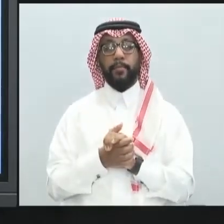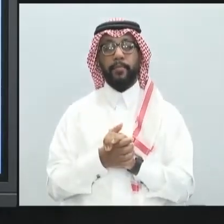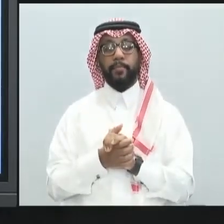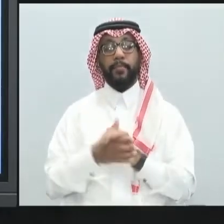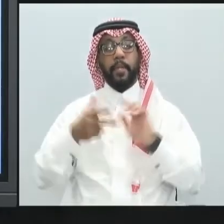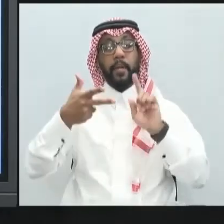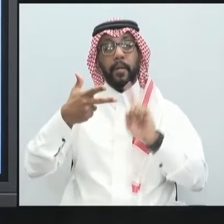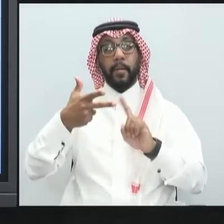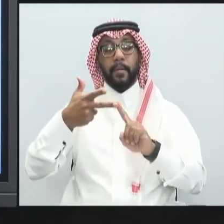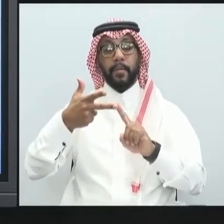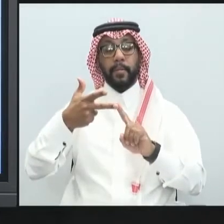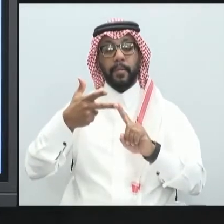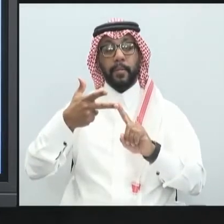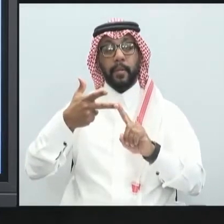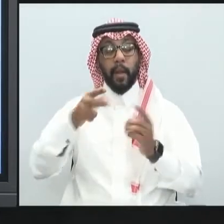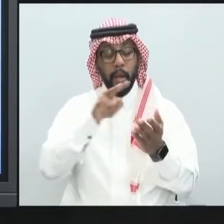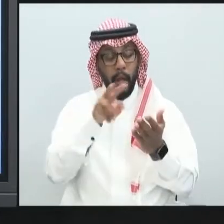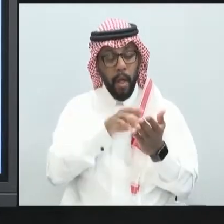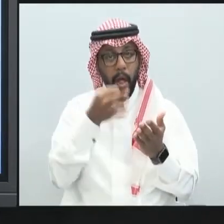ثم بعد ذلك اقرا